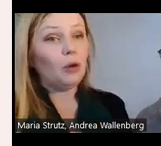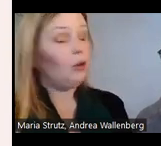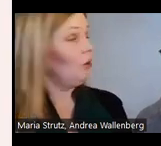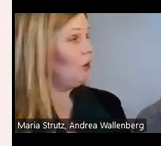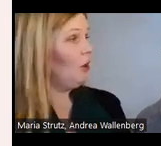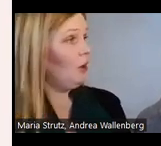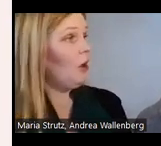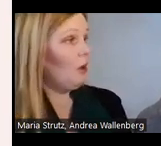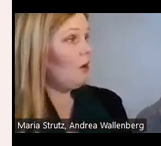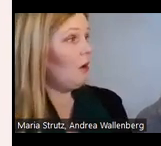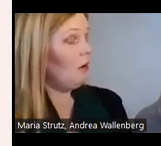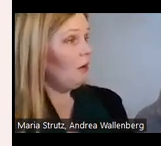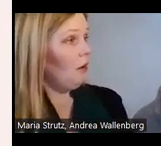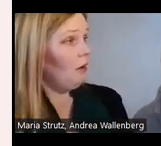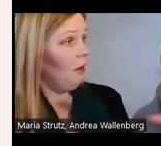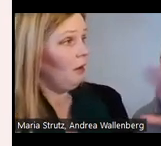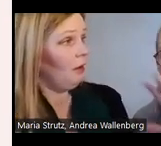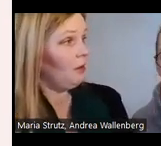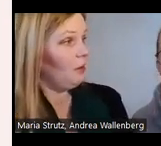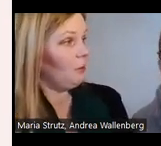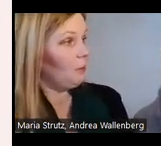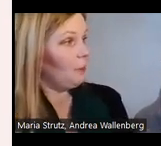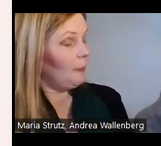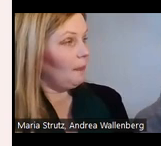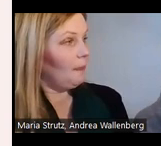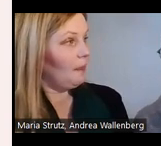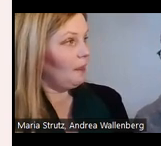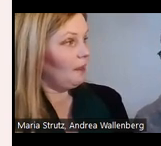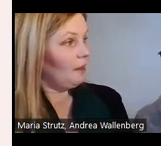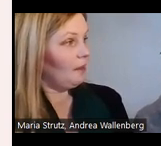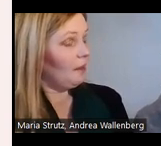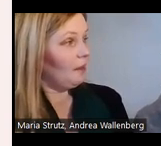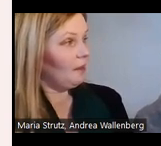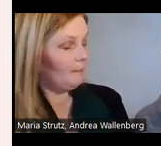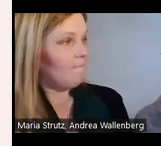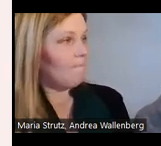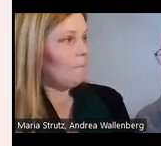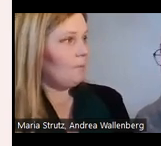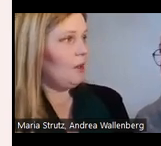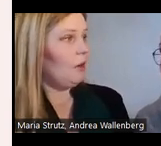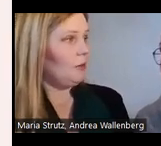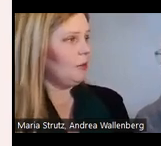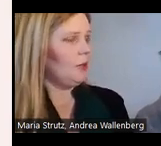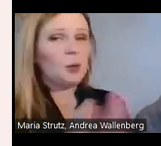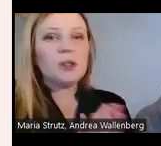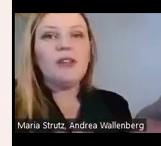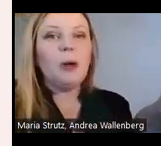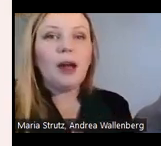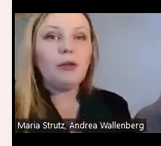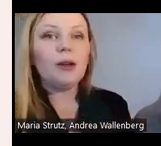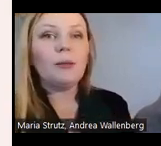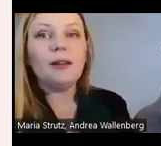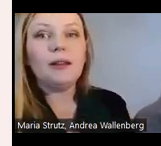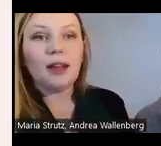5 lektioner tror jag det är, med olika, ja, vad säger man, teman eller ämnen som man kan gå när man vill och pausa mitt i. Och, ja, och det finns